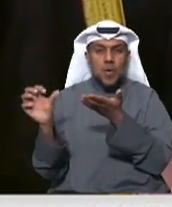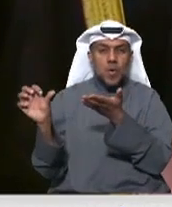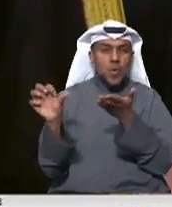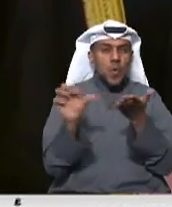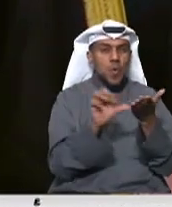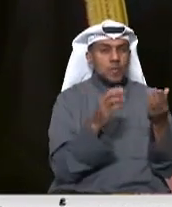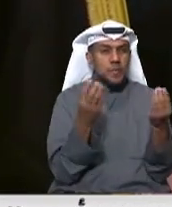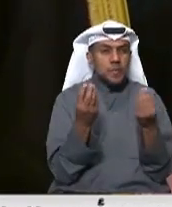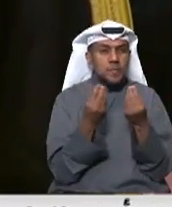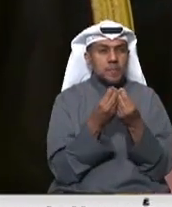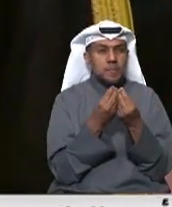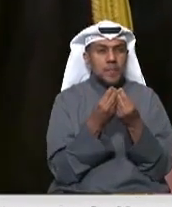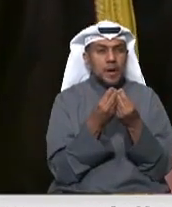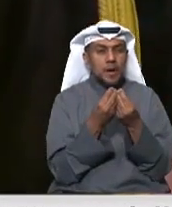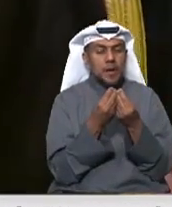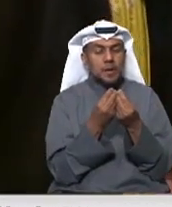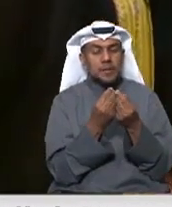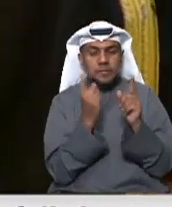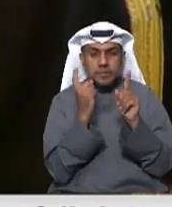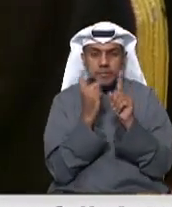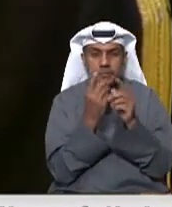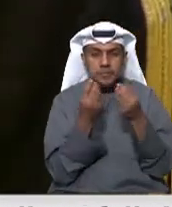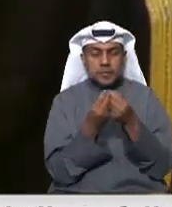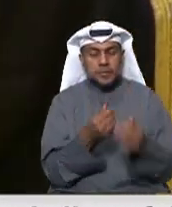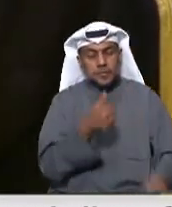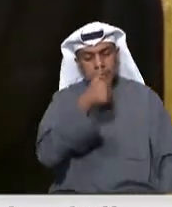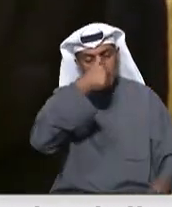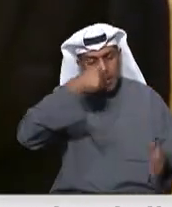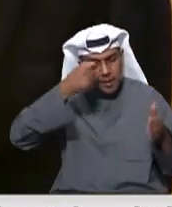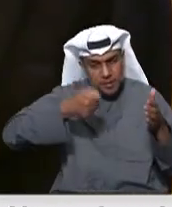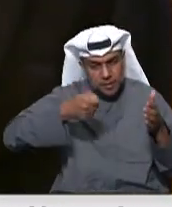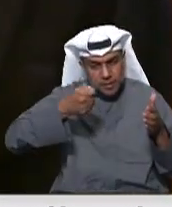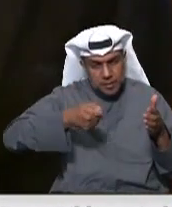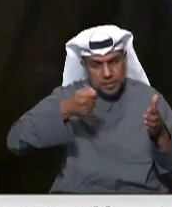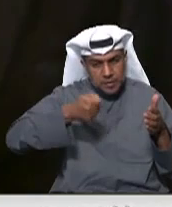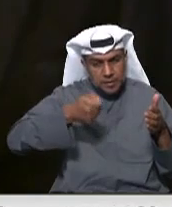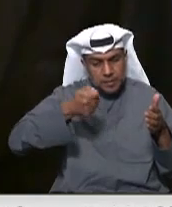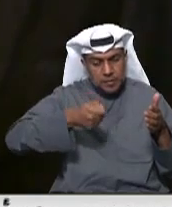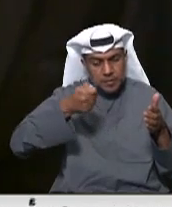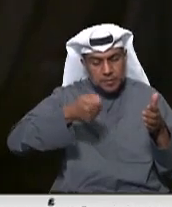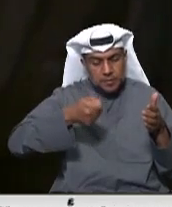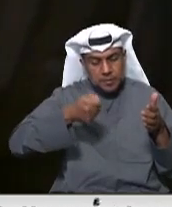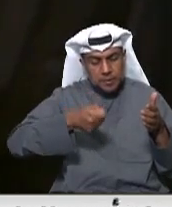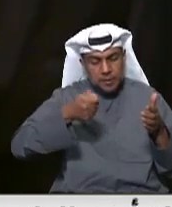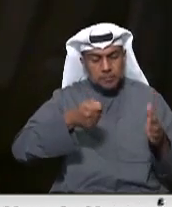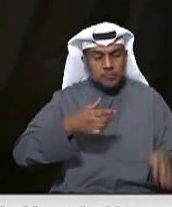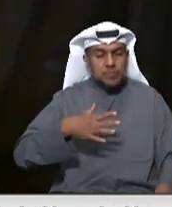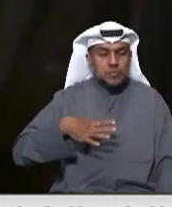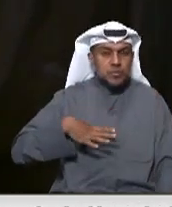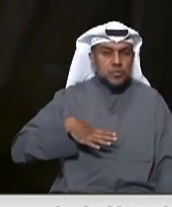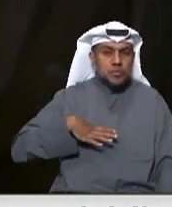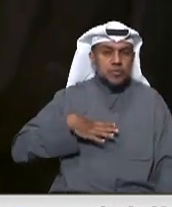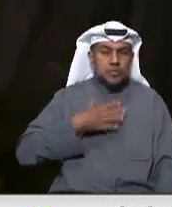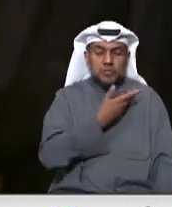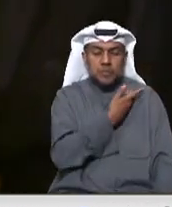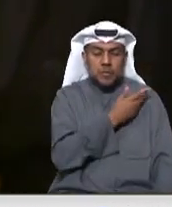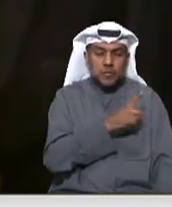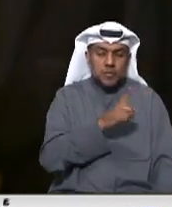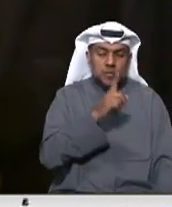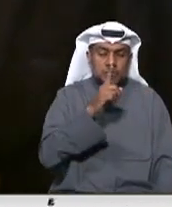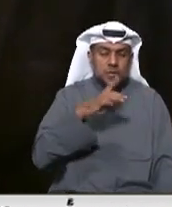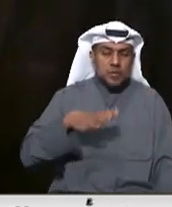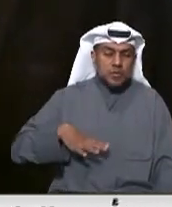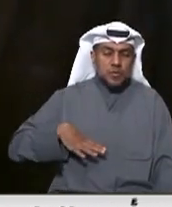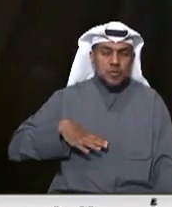لمعاليه حيث قام معالي بتقديم واجب العزاء في وفاه فقيد الوطن المغفور له باذن الله تعالى